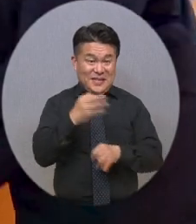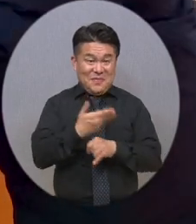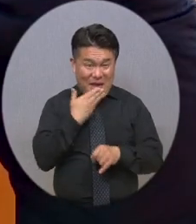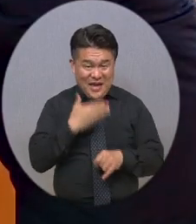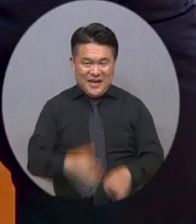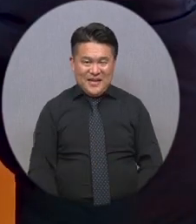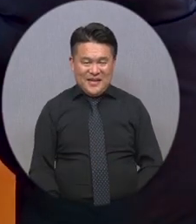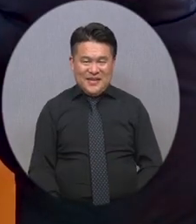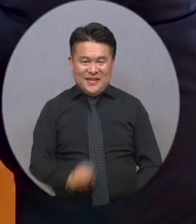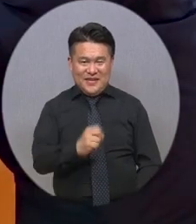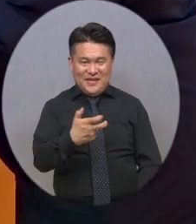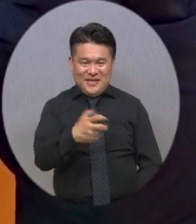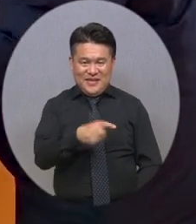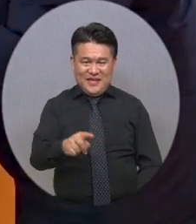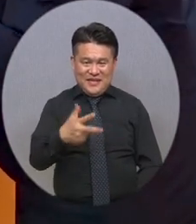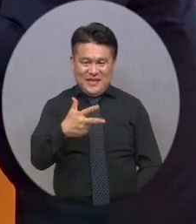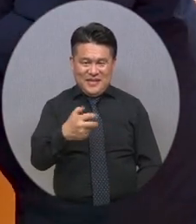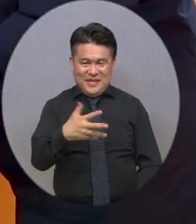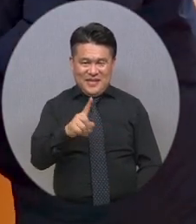있습니다.